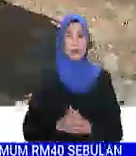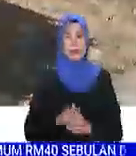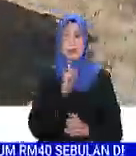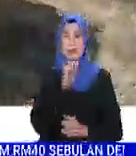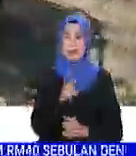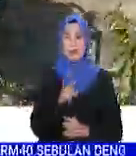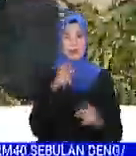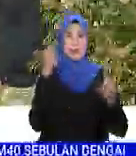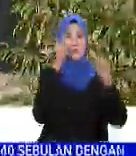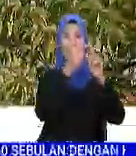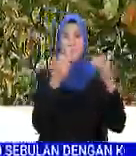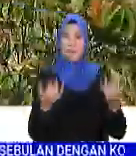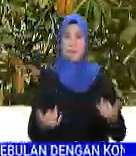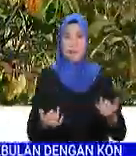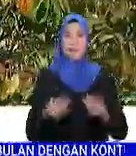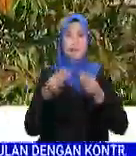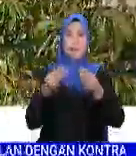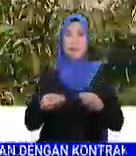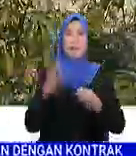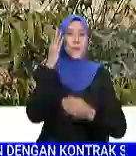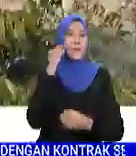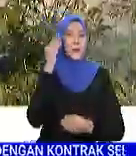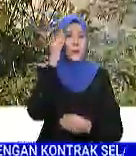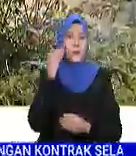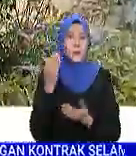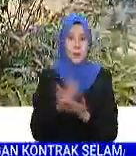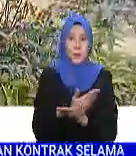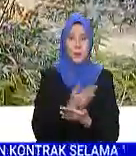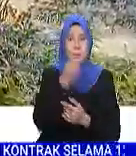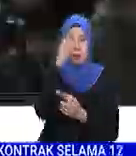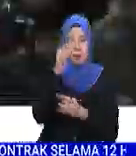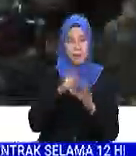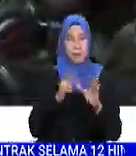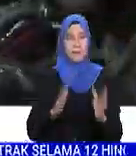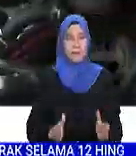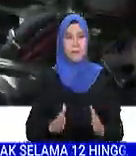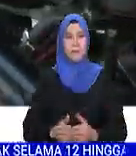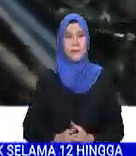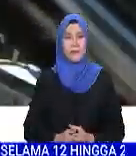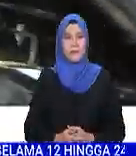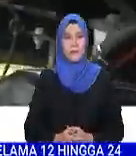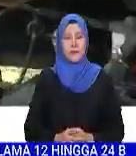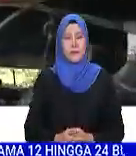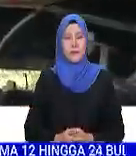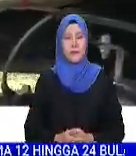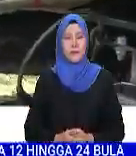Pastinya, misi kali ini bakal memberikan pengalaman baru buat para peserta.